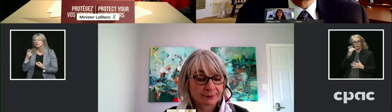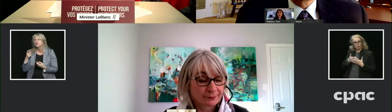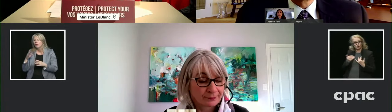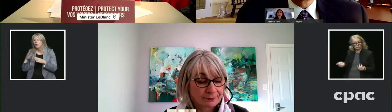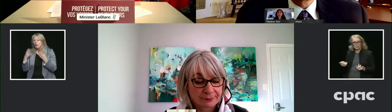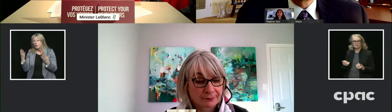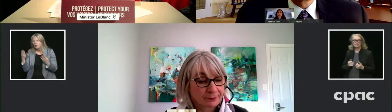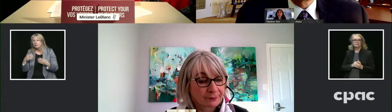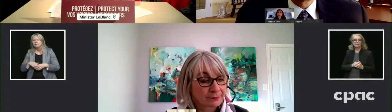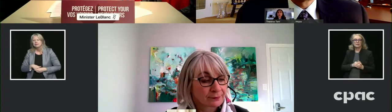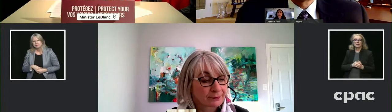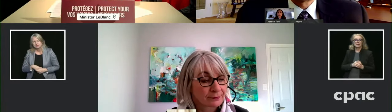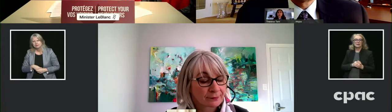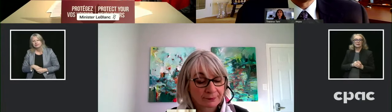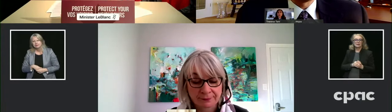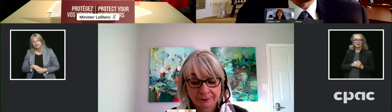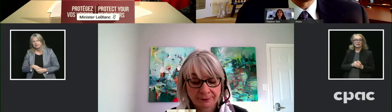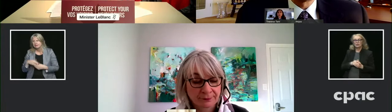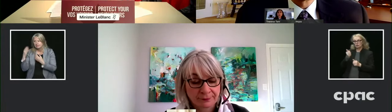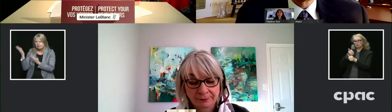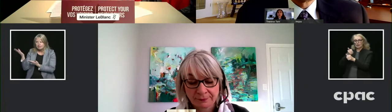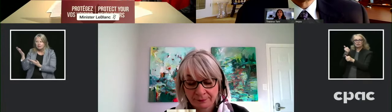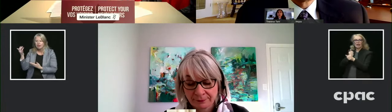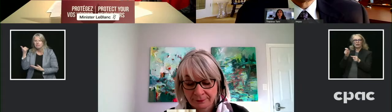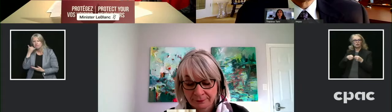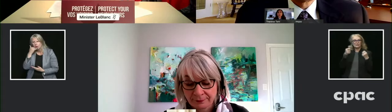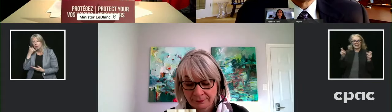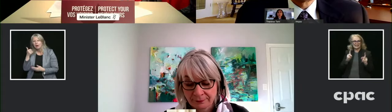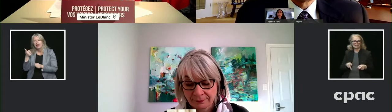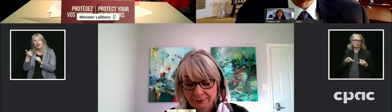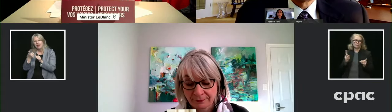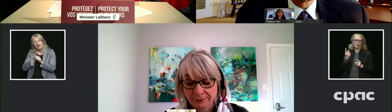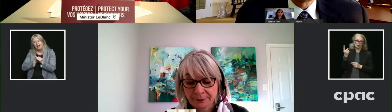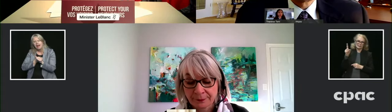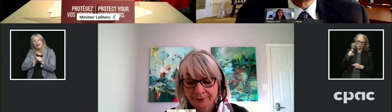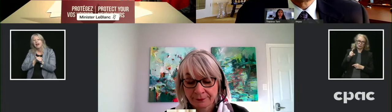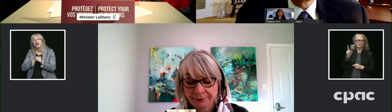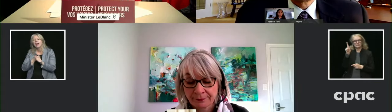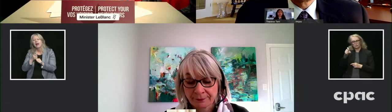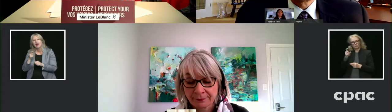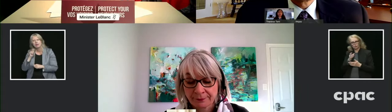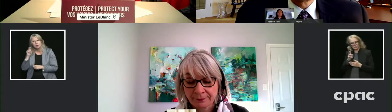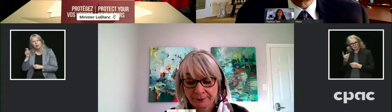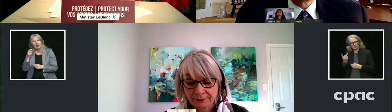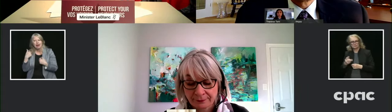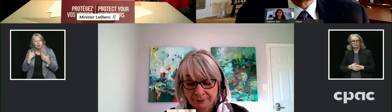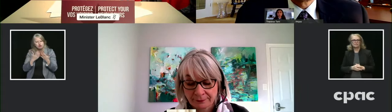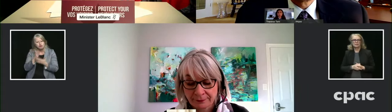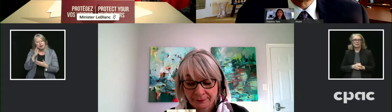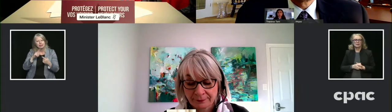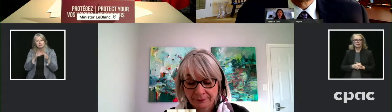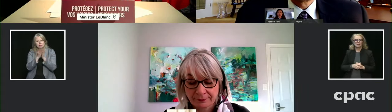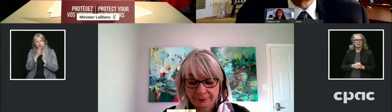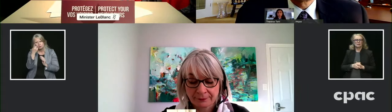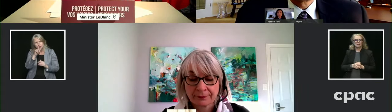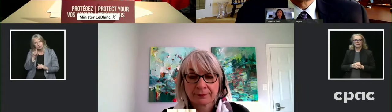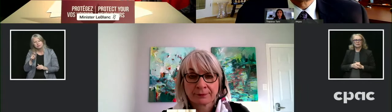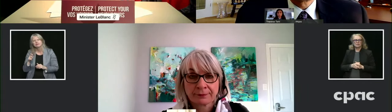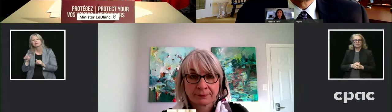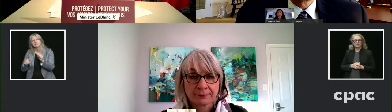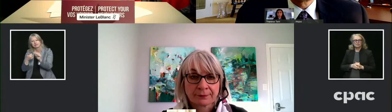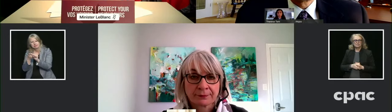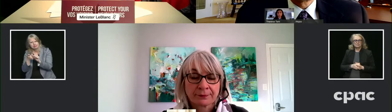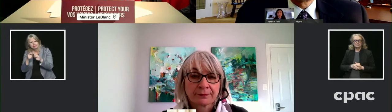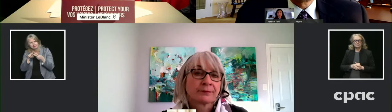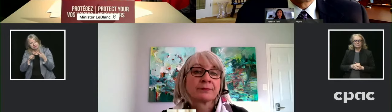aujourd'hui. Chaque journaliste a le droit à une question et une question de suivi. We will now move on to questions on the phone.